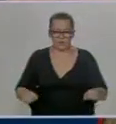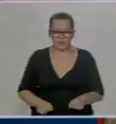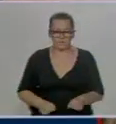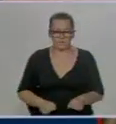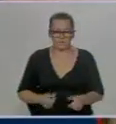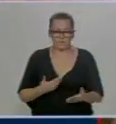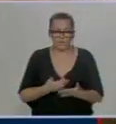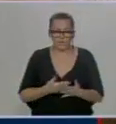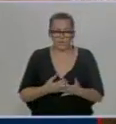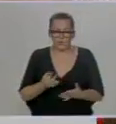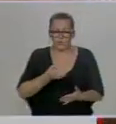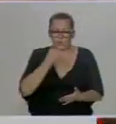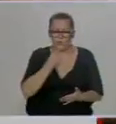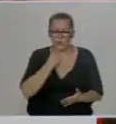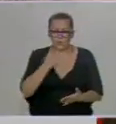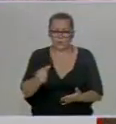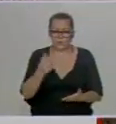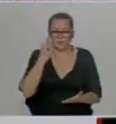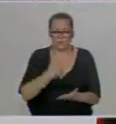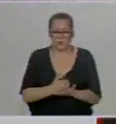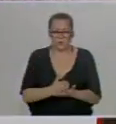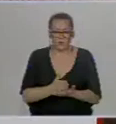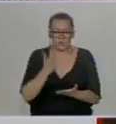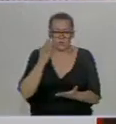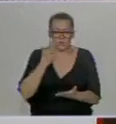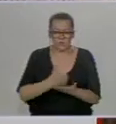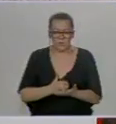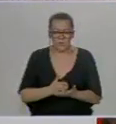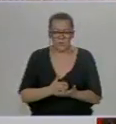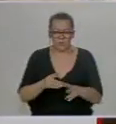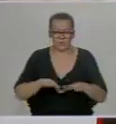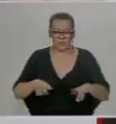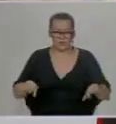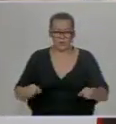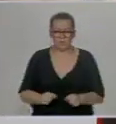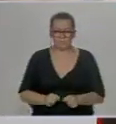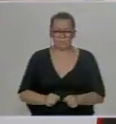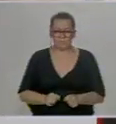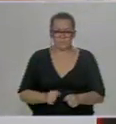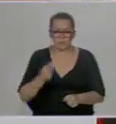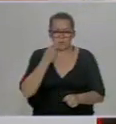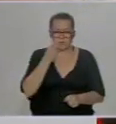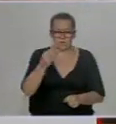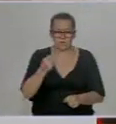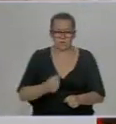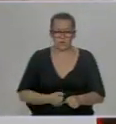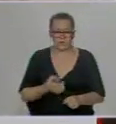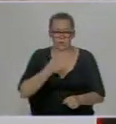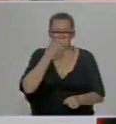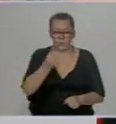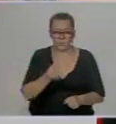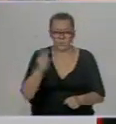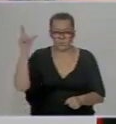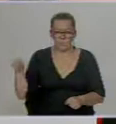nimeni nu poate să dea un exemplu concret referitor la stabilirea salariilor din administrație publică. Unele aspecte ale aplicării acestei legi au fost lămurite